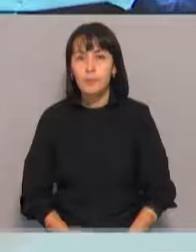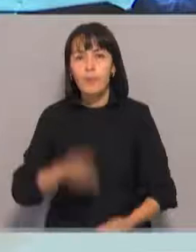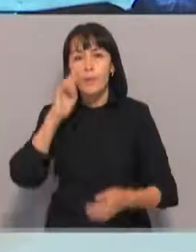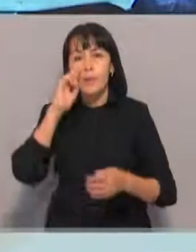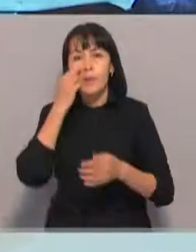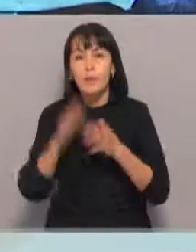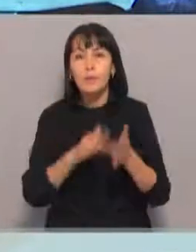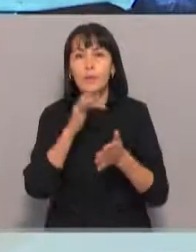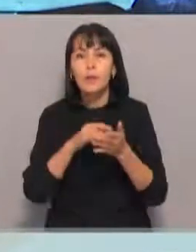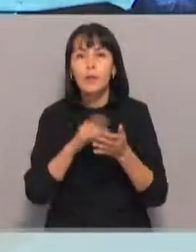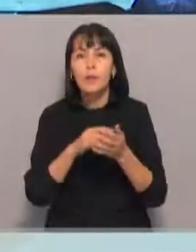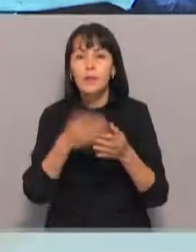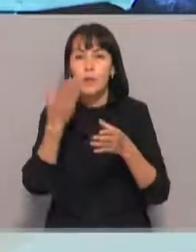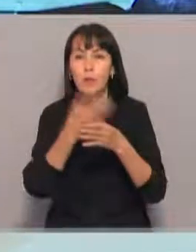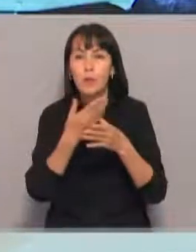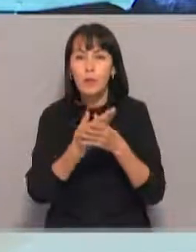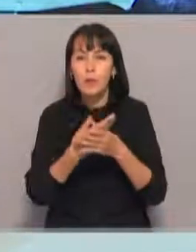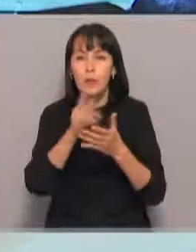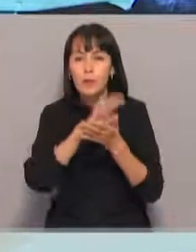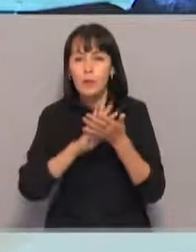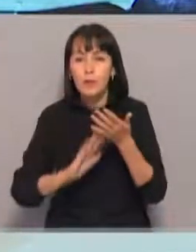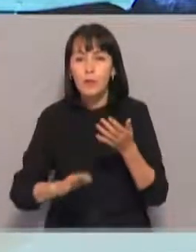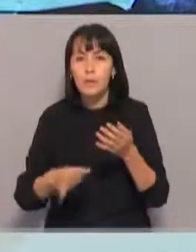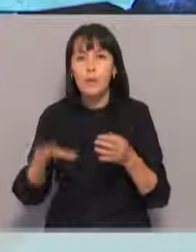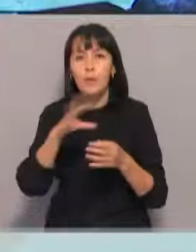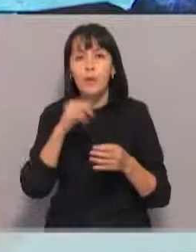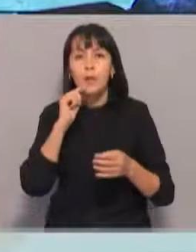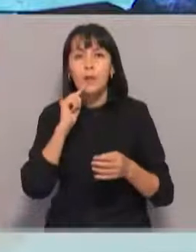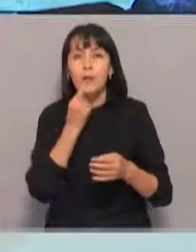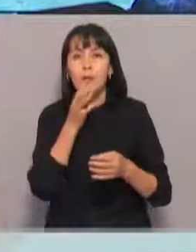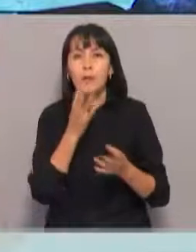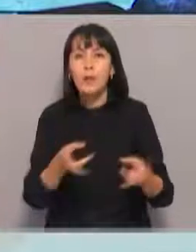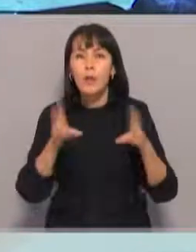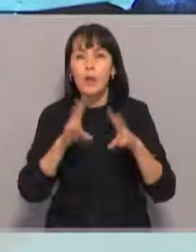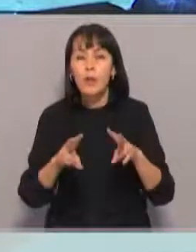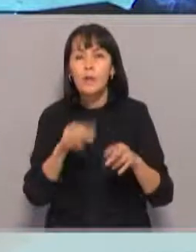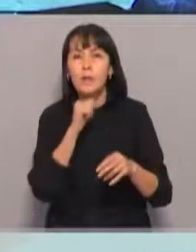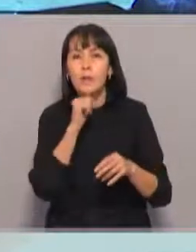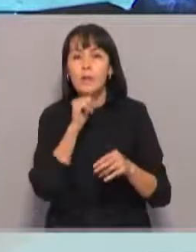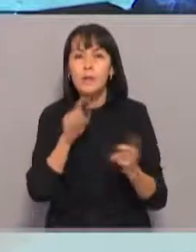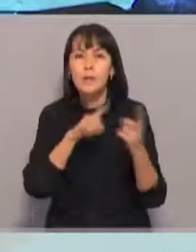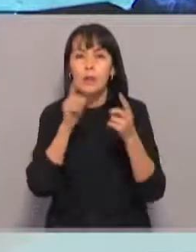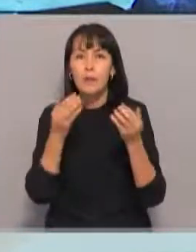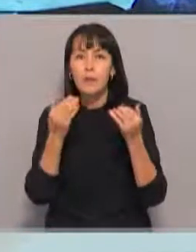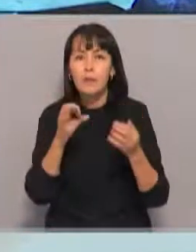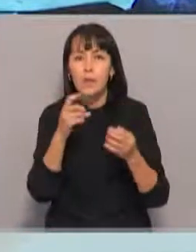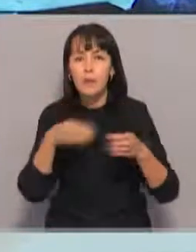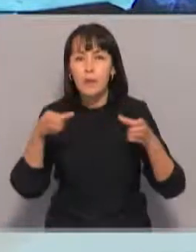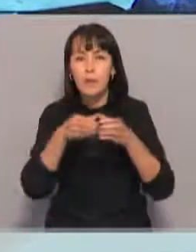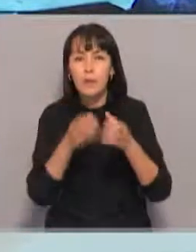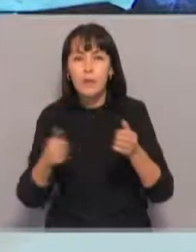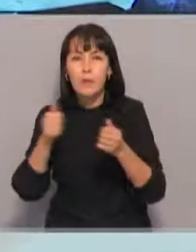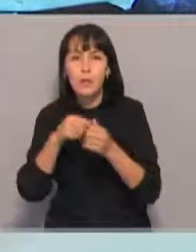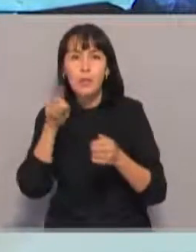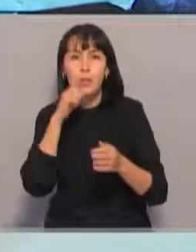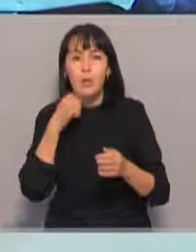Шымкентте жылу жинау жалғасып жатыр. Барлық гуманитарлық көмек қиын жағдайда қалған торғайлықтарға кетеді. Қазір Аманат партиясы жандағы